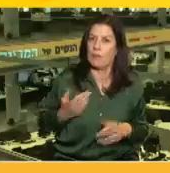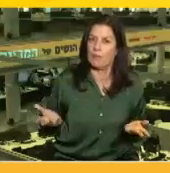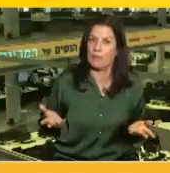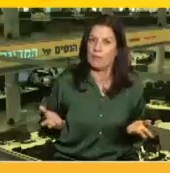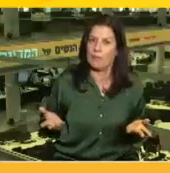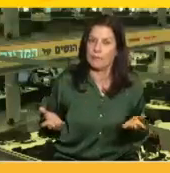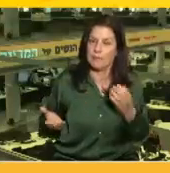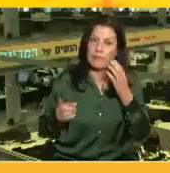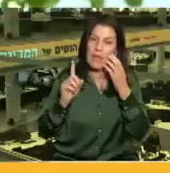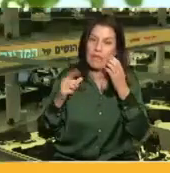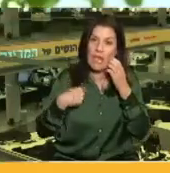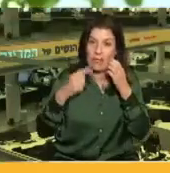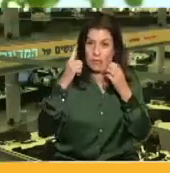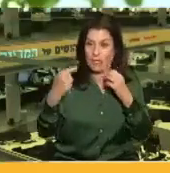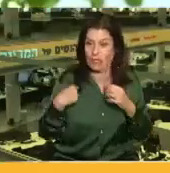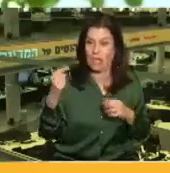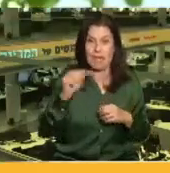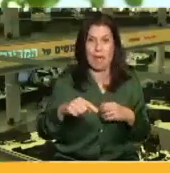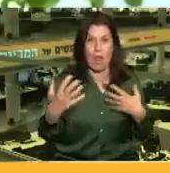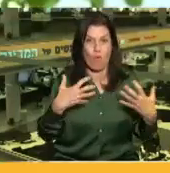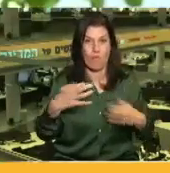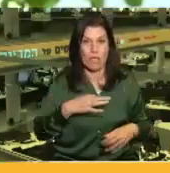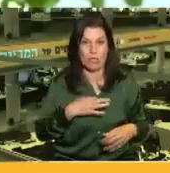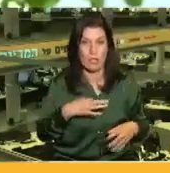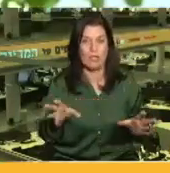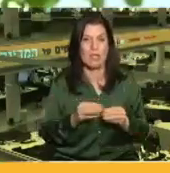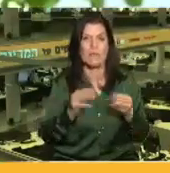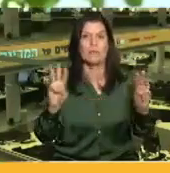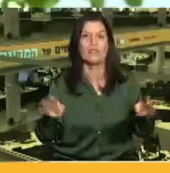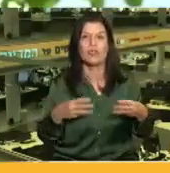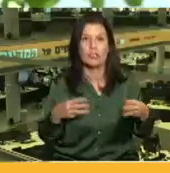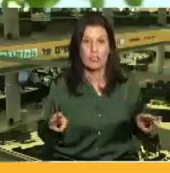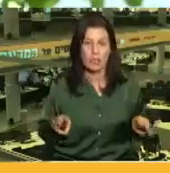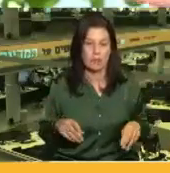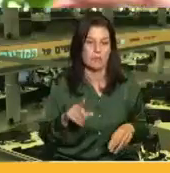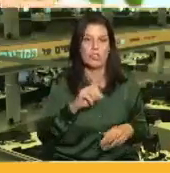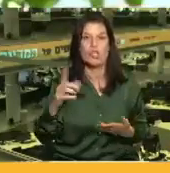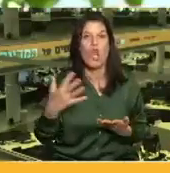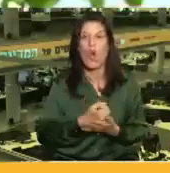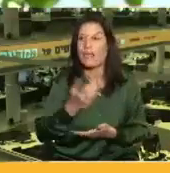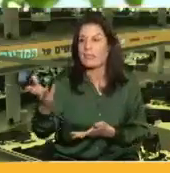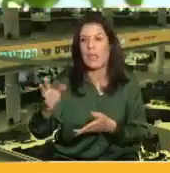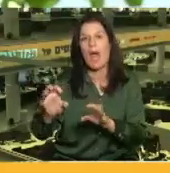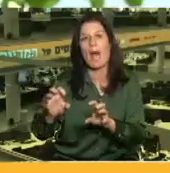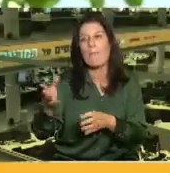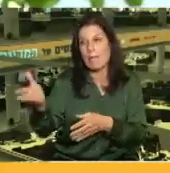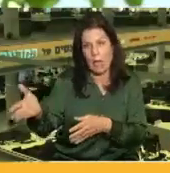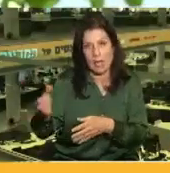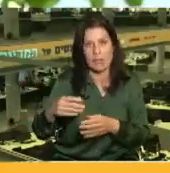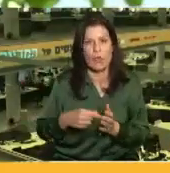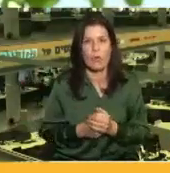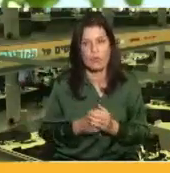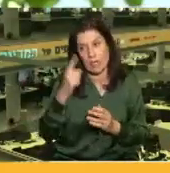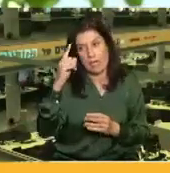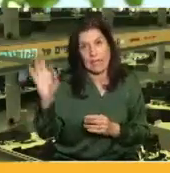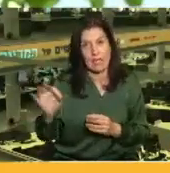אני יודעת שכשאני מגיעה היום עם שיר, והוא לא הצליח לפי דעתו, כי הוא לא ראה את זה בהשמעות ובמדיה פורס וזה,